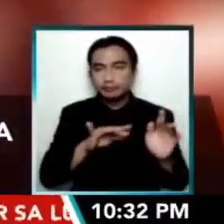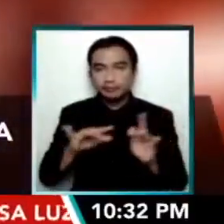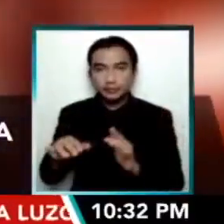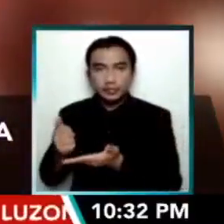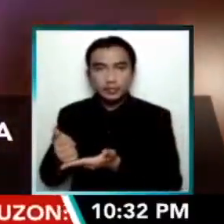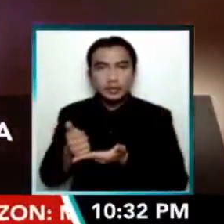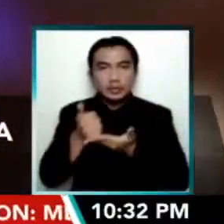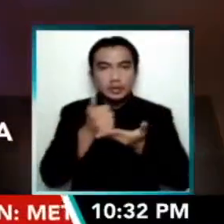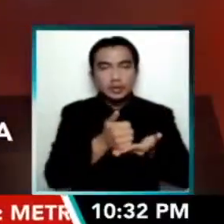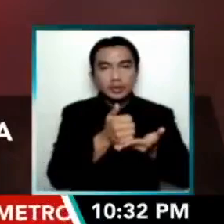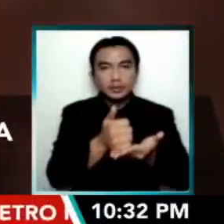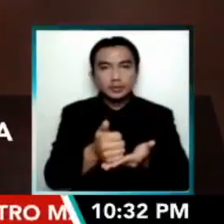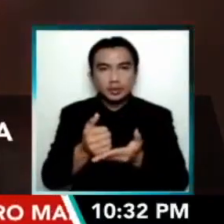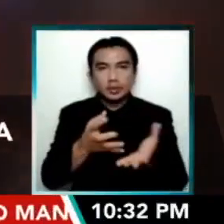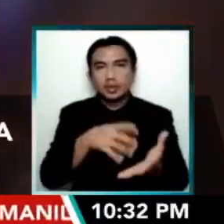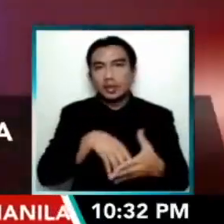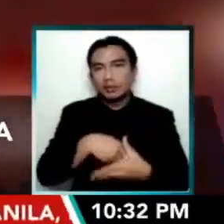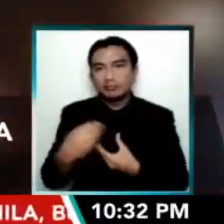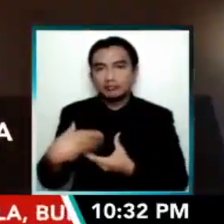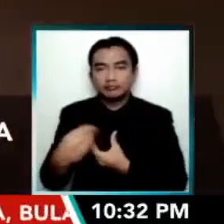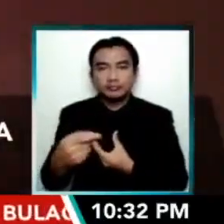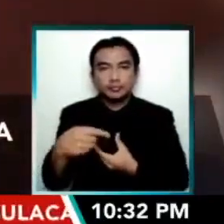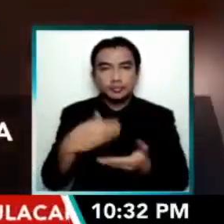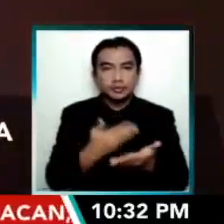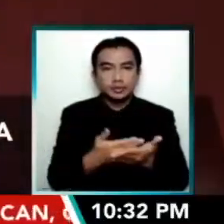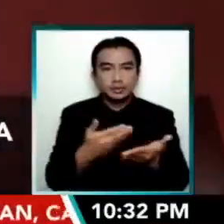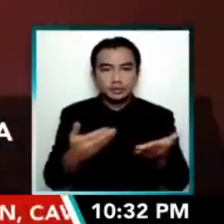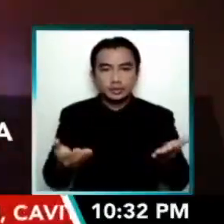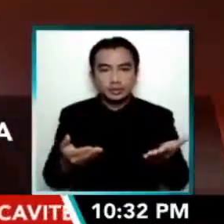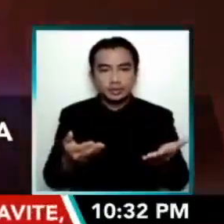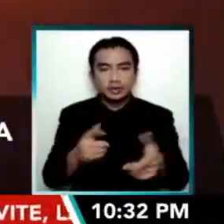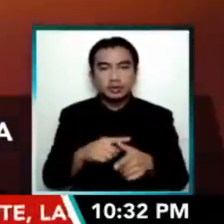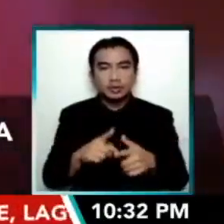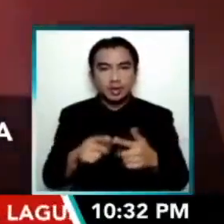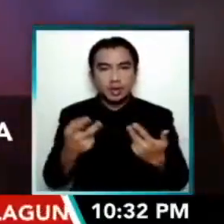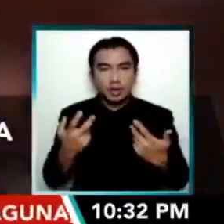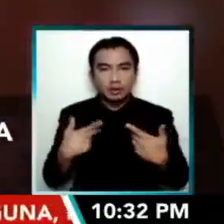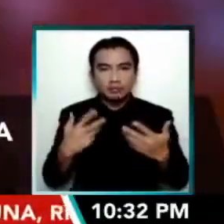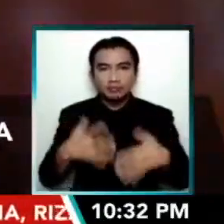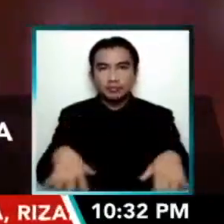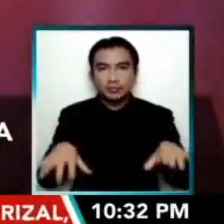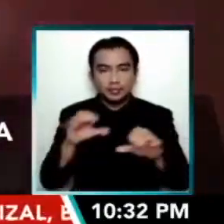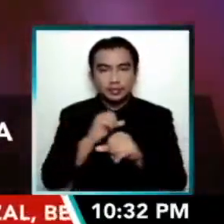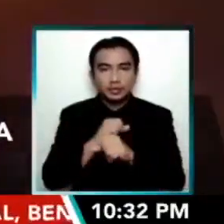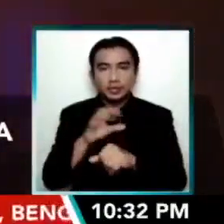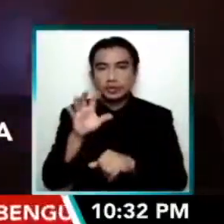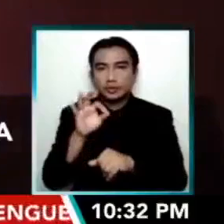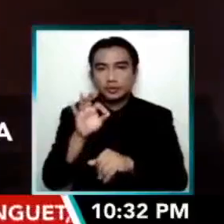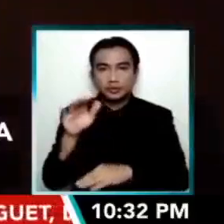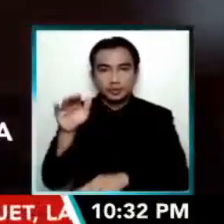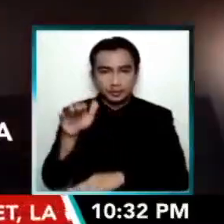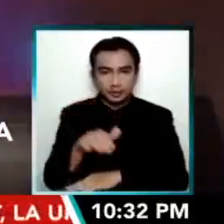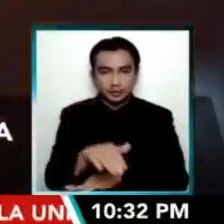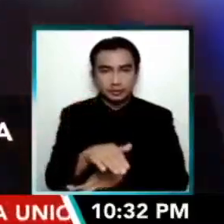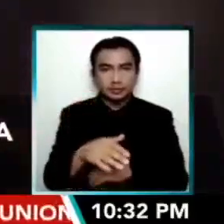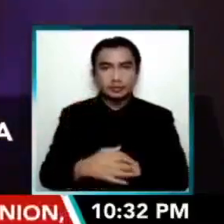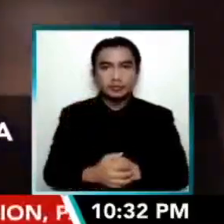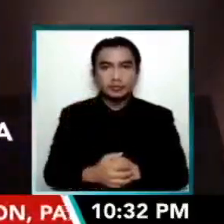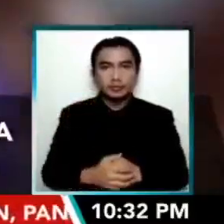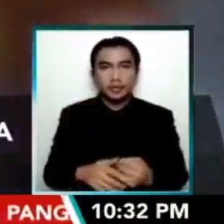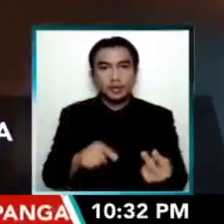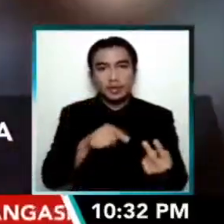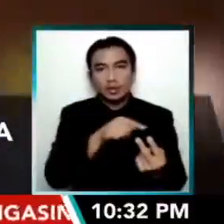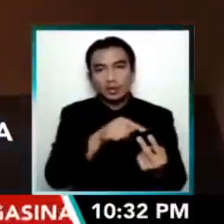sa ikalawang alarma ang sunog bago naapula pasado alas 9 ng gabi. Dalawang bahay ang